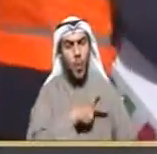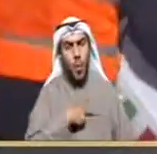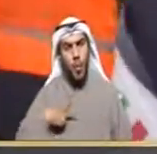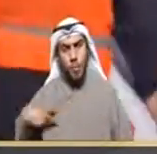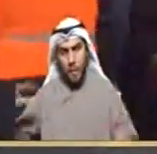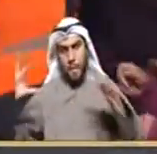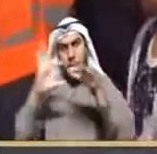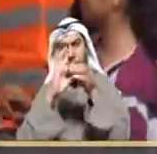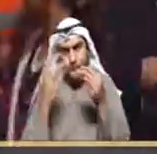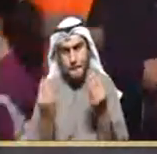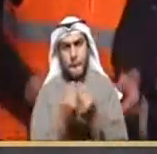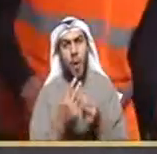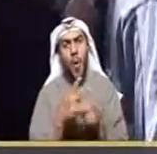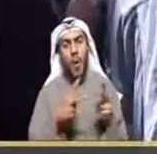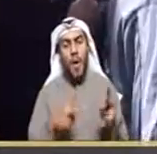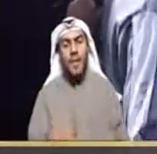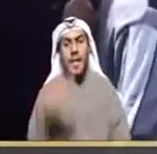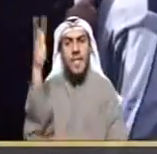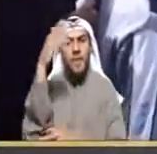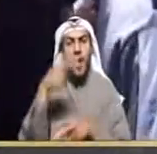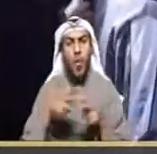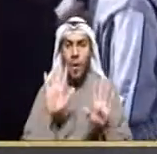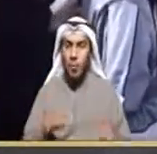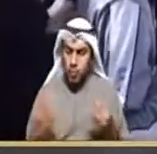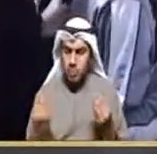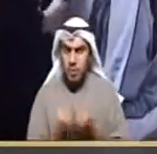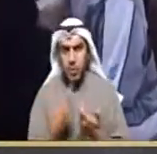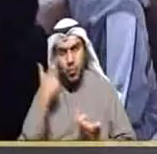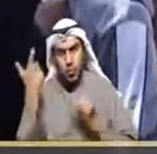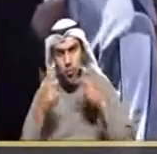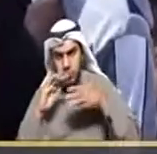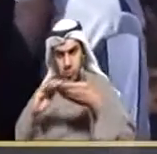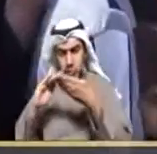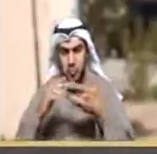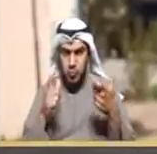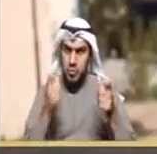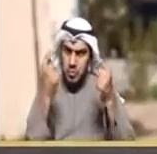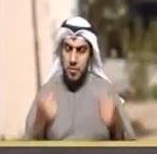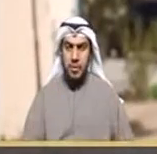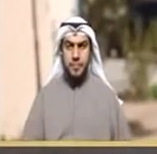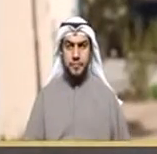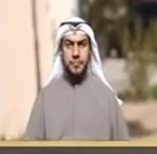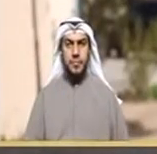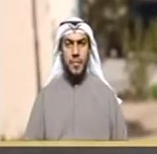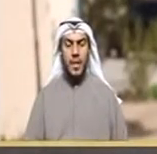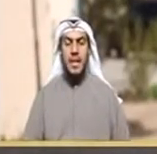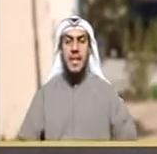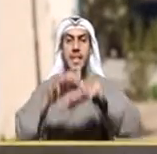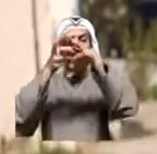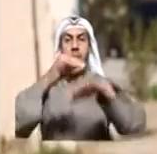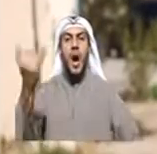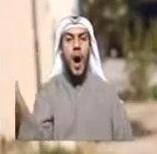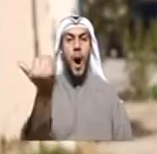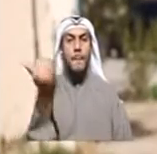في المحافظة وتحت إشراف سفير دولة الكويت لدى بغداد سالم الزمانان. توزيع المعونات الغذائية